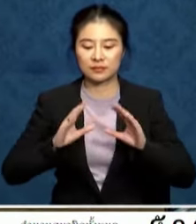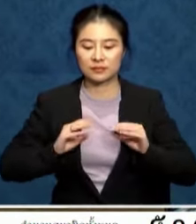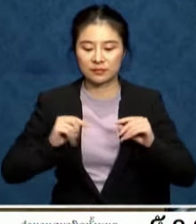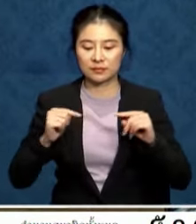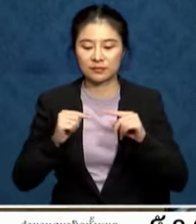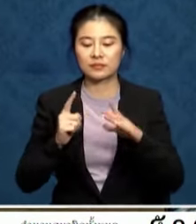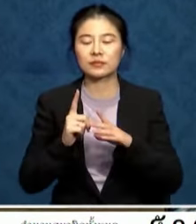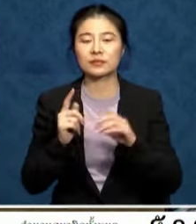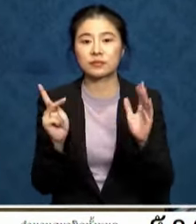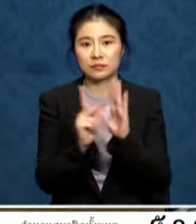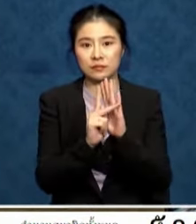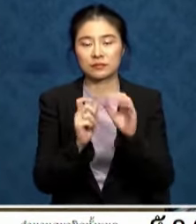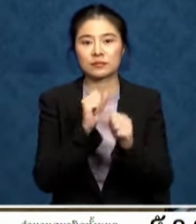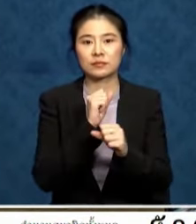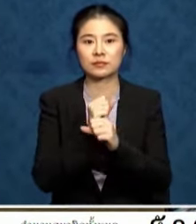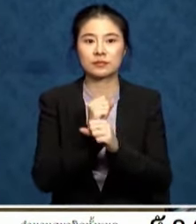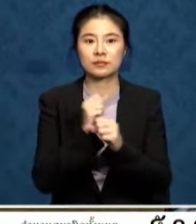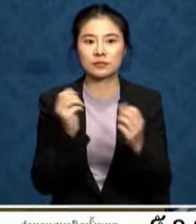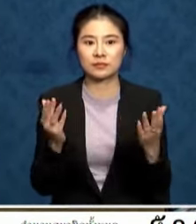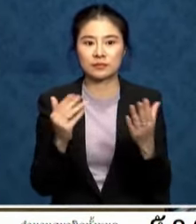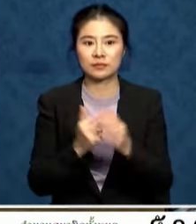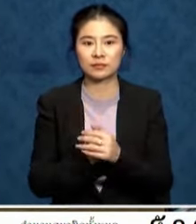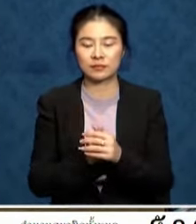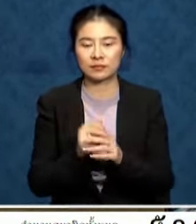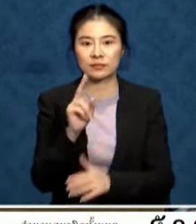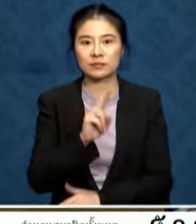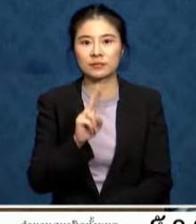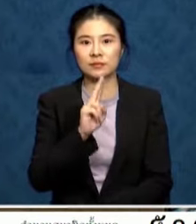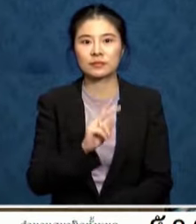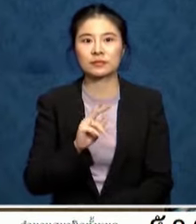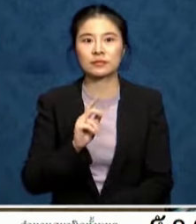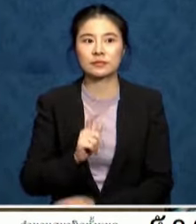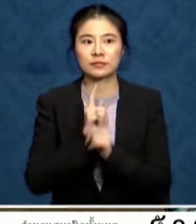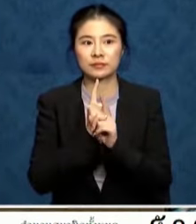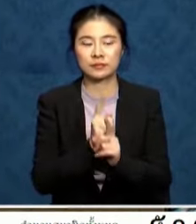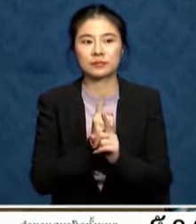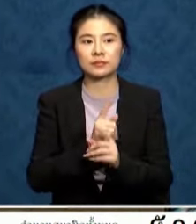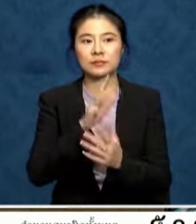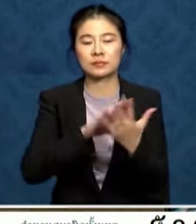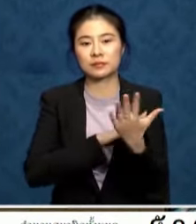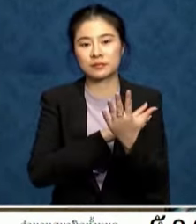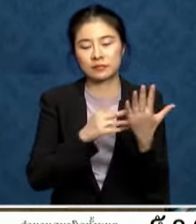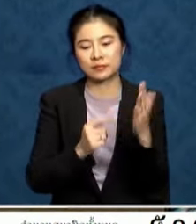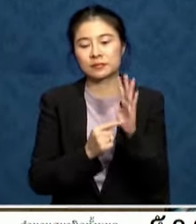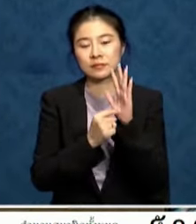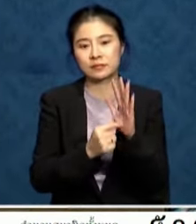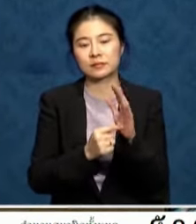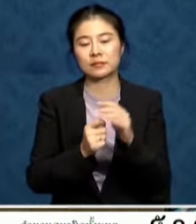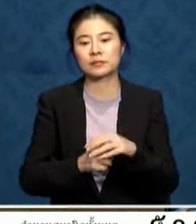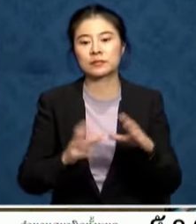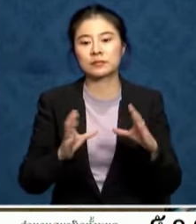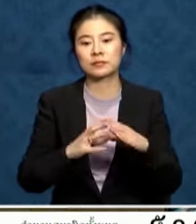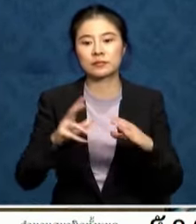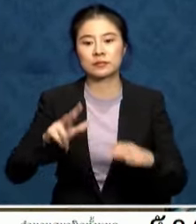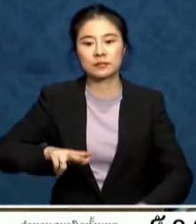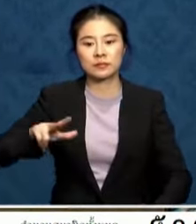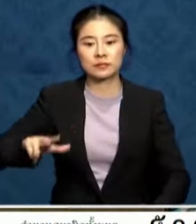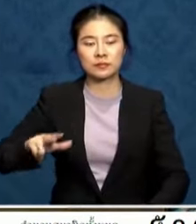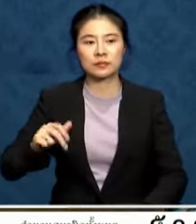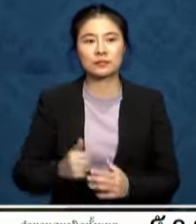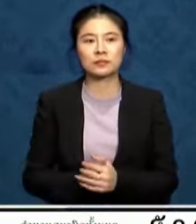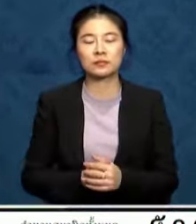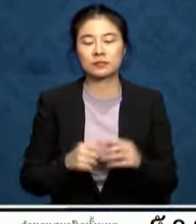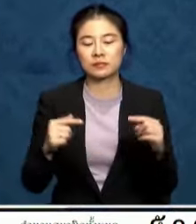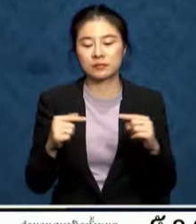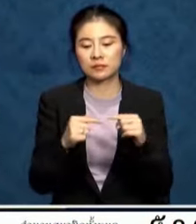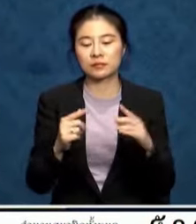ไรก็ให้ใช้หลักเกณฑ์นั้นจึงได้เสนอเป็นร่างของพรรคเพื่อไทยซึ่งก็สอดคล้องกันกับร่